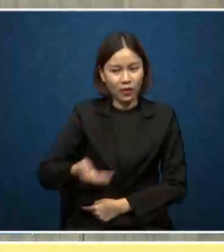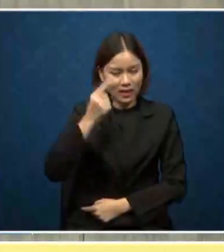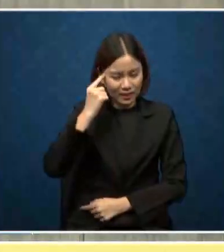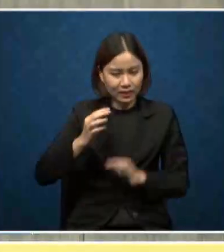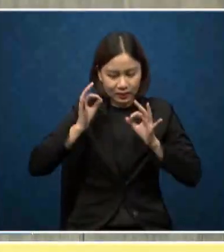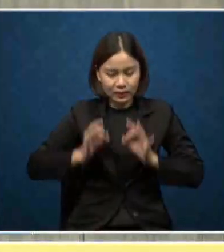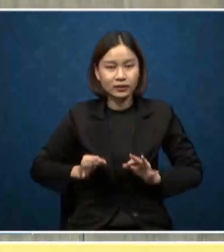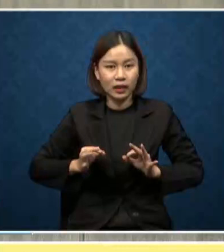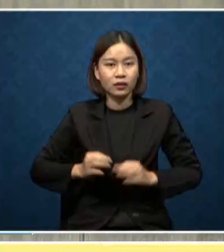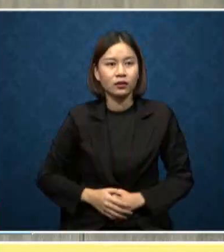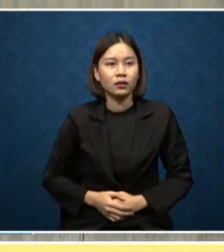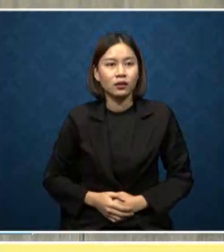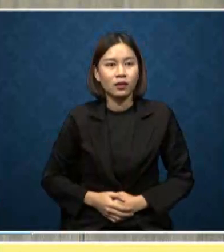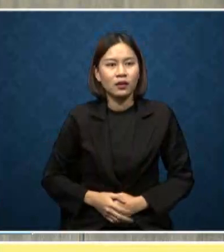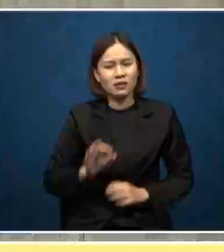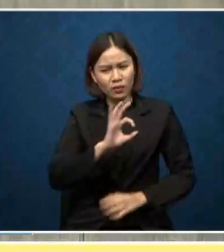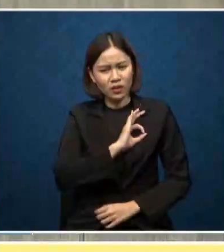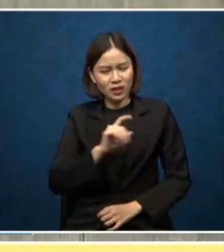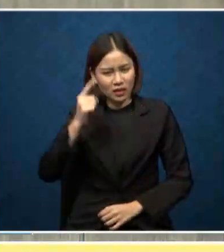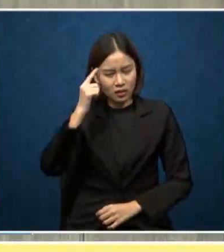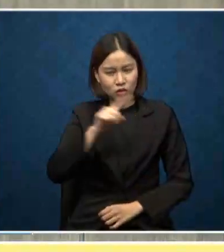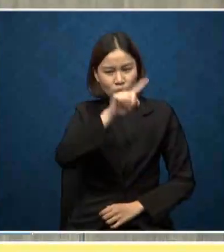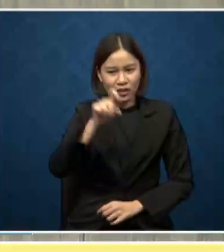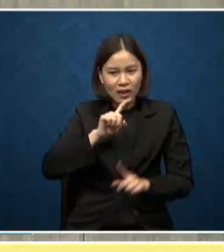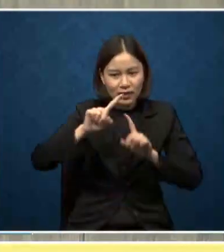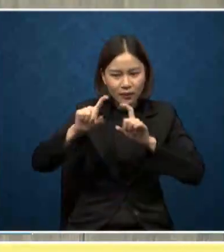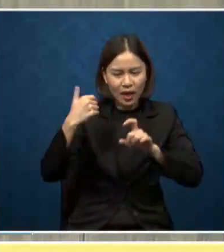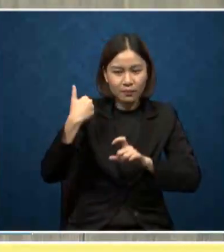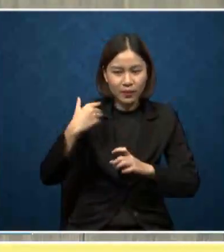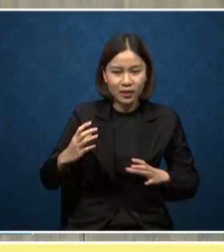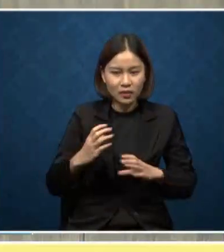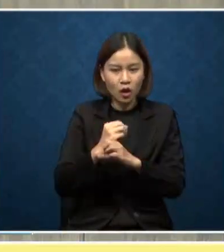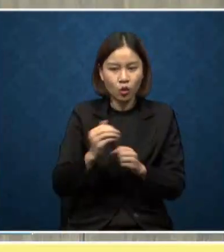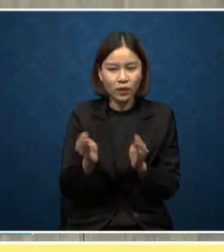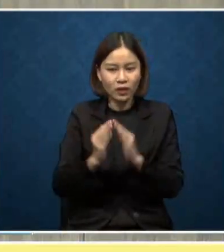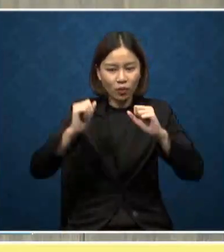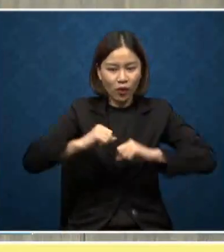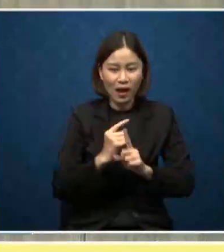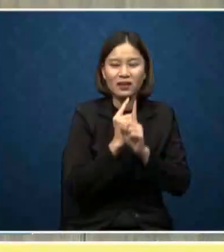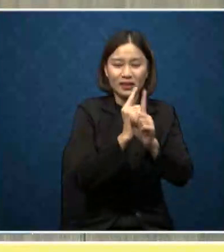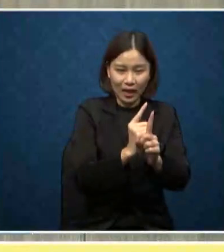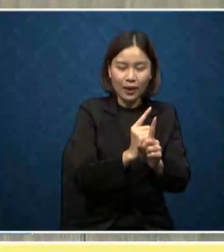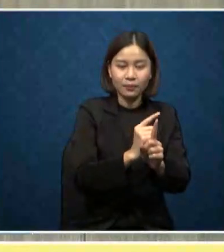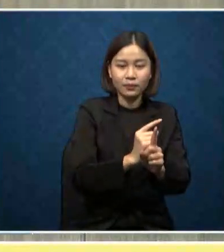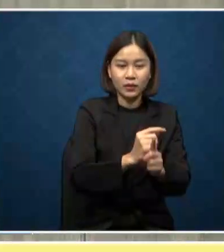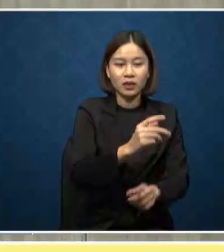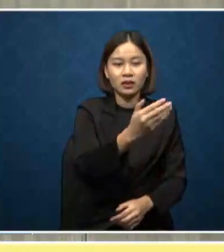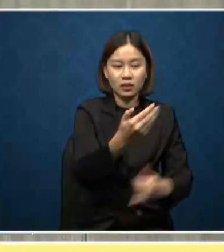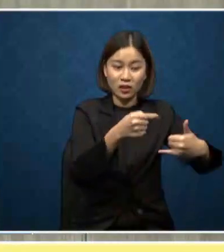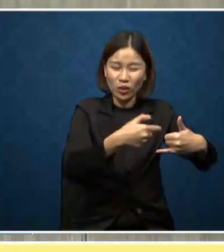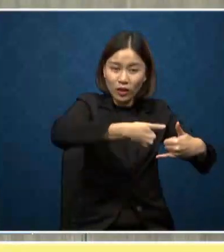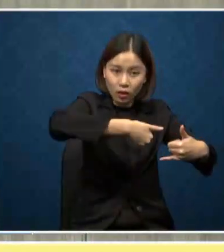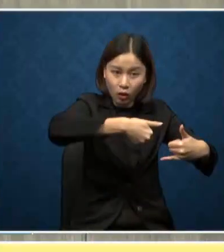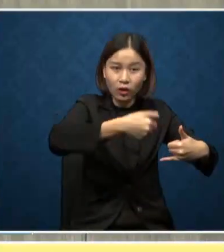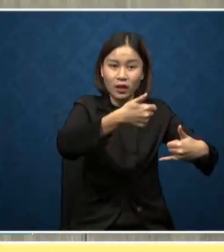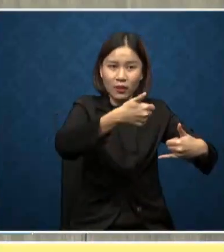ครับสมาชิกก็มีคำถามมากมายนอกห้องประชุมว่าจะลงมติตามที่ท่านอุปกิจได้ร้องขอมว่า